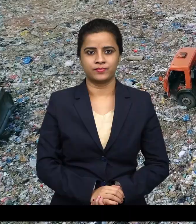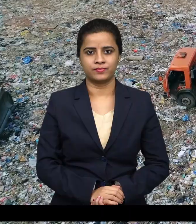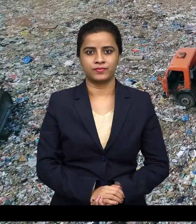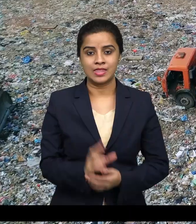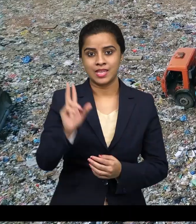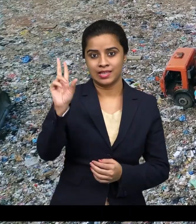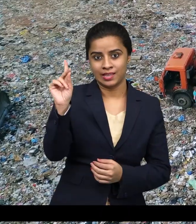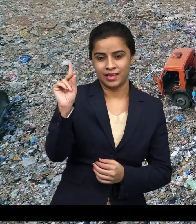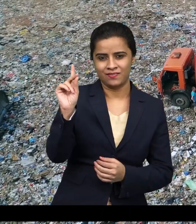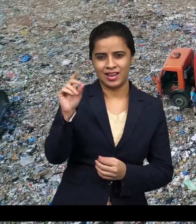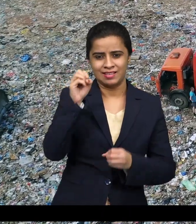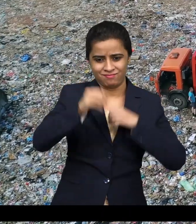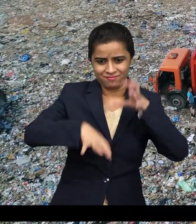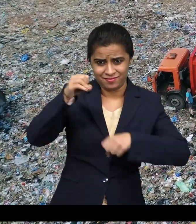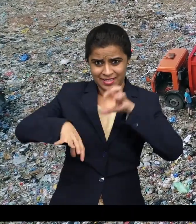लैंडफिल,